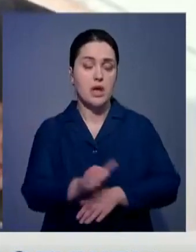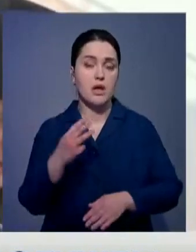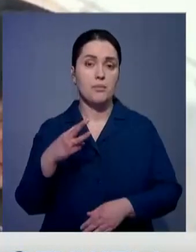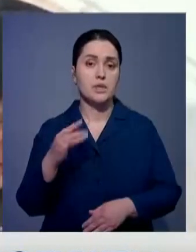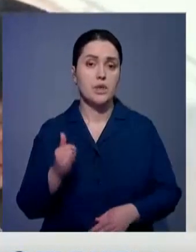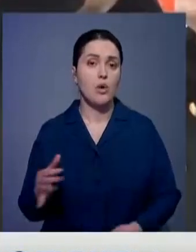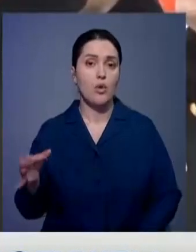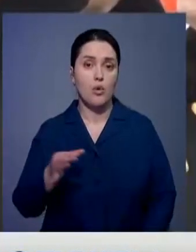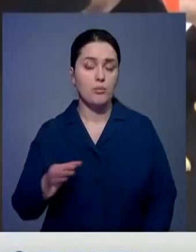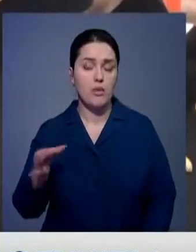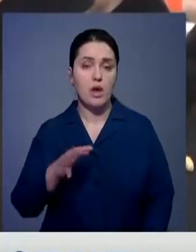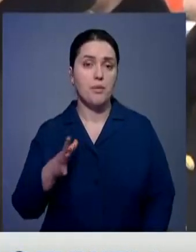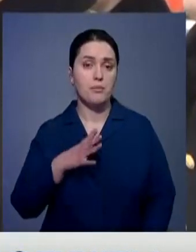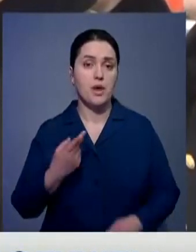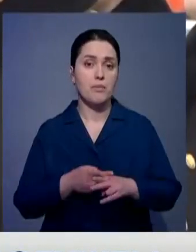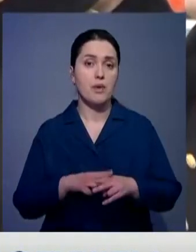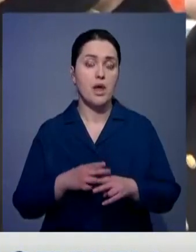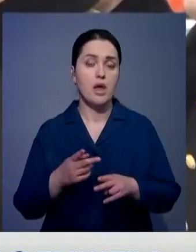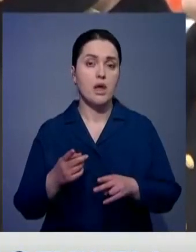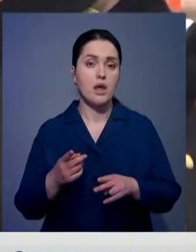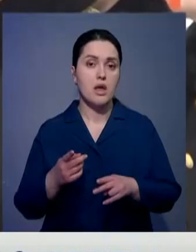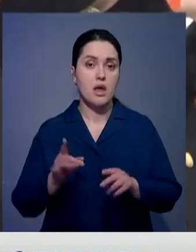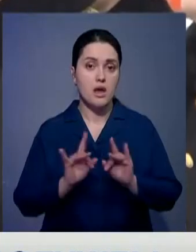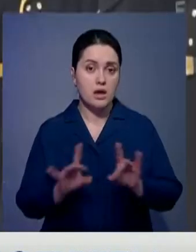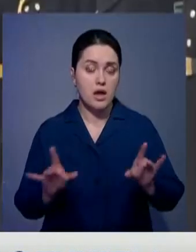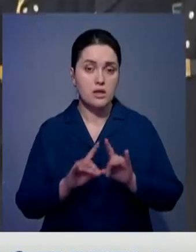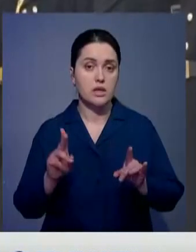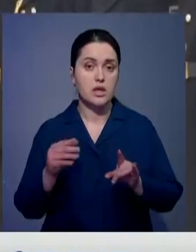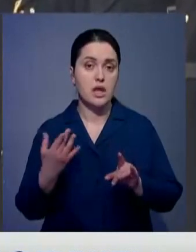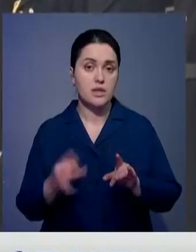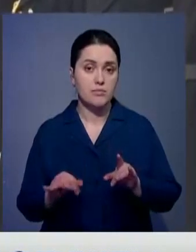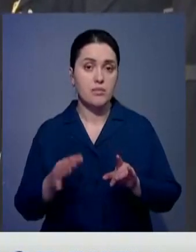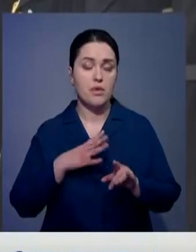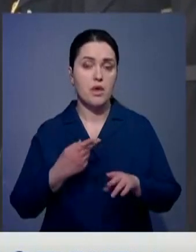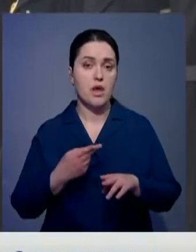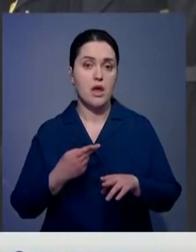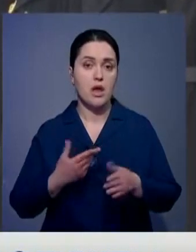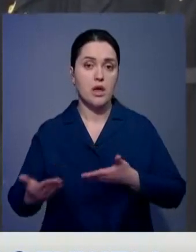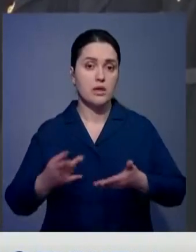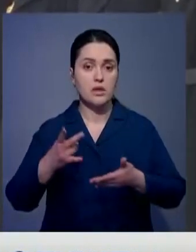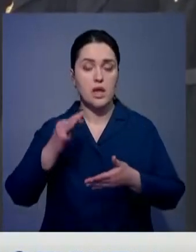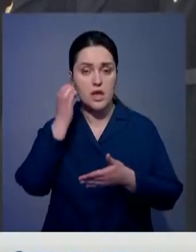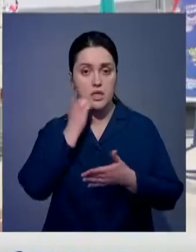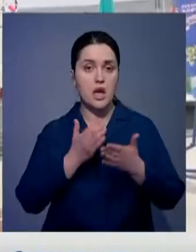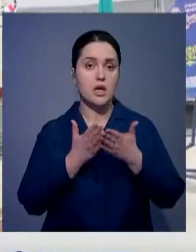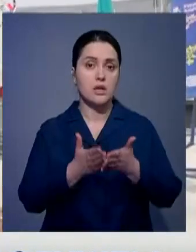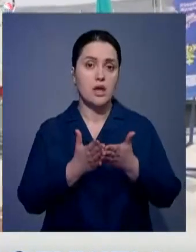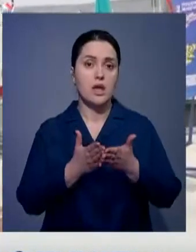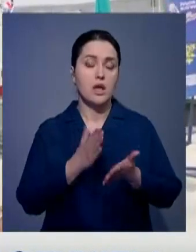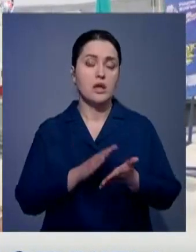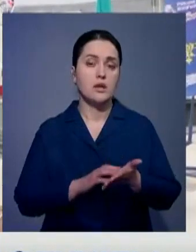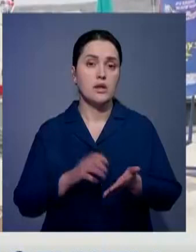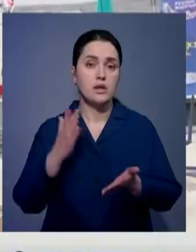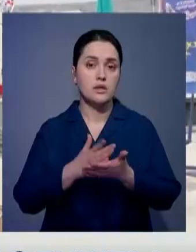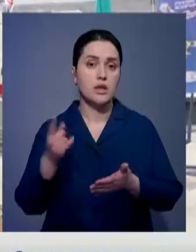Мангыстауской области. Капитан первого ранга в запасе рассказывает, по Каспию приходилось ходить на старых кораблях. Это подарки с полувековой историей от